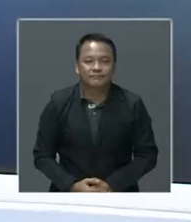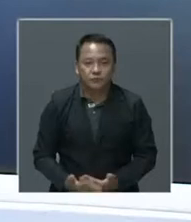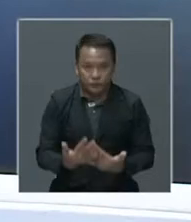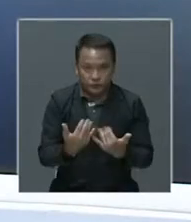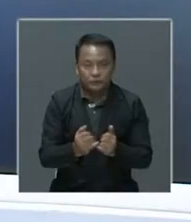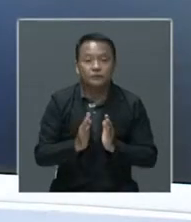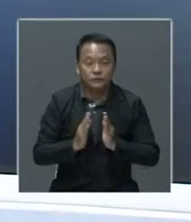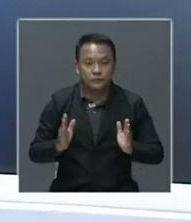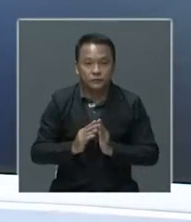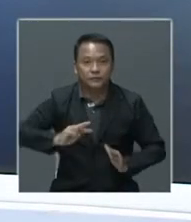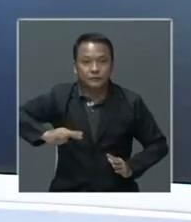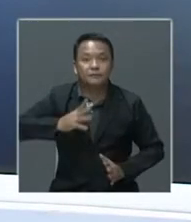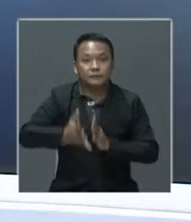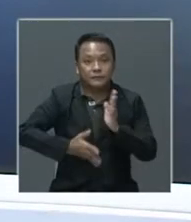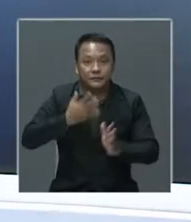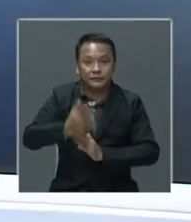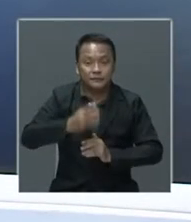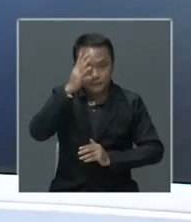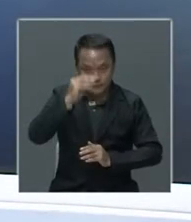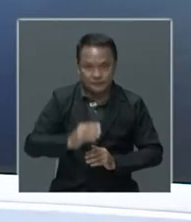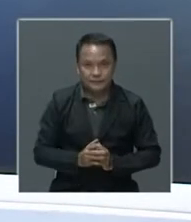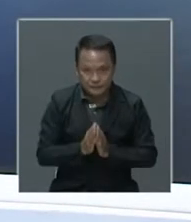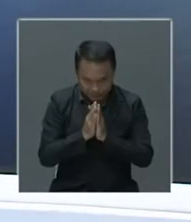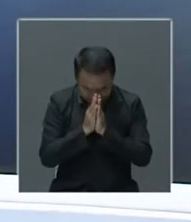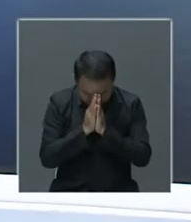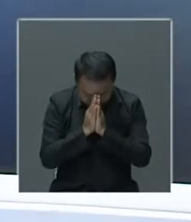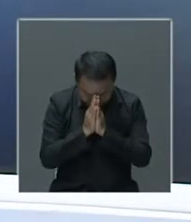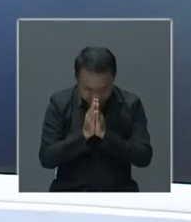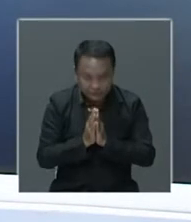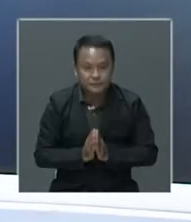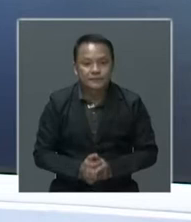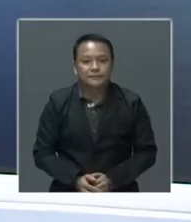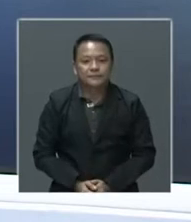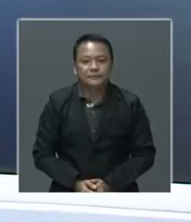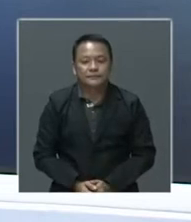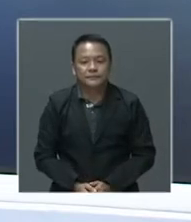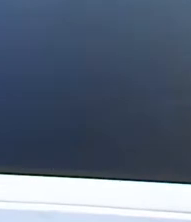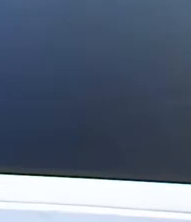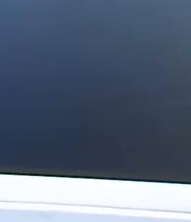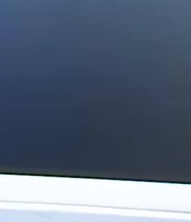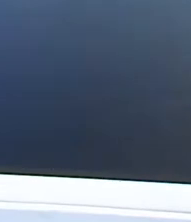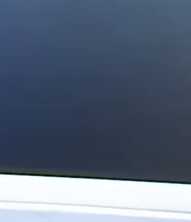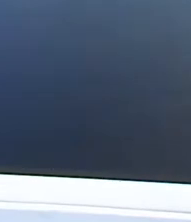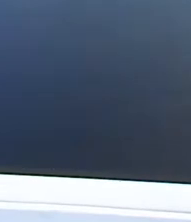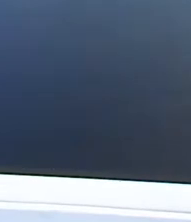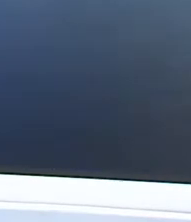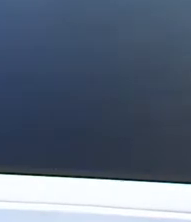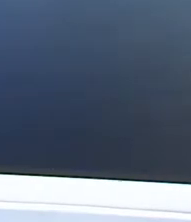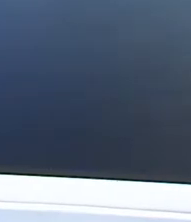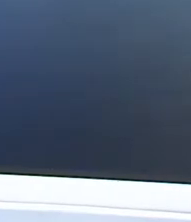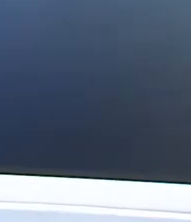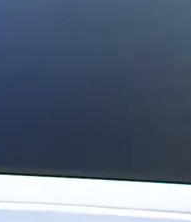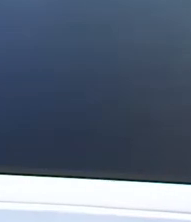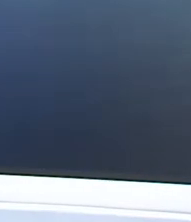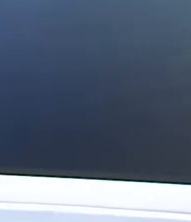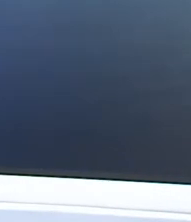คะขอบคุณอาจารย์ผู้แปลภาษามืออาจารย์ทวีปเชื้อทองค่ะและเรามาติดตามรายละเอียดกันต่อนะคะเกี่ยวกับมาตรการของทางการท่